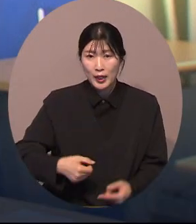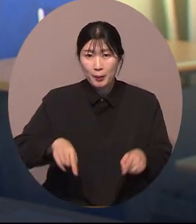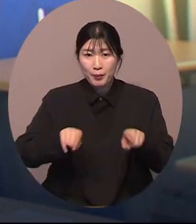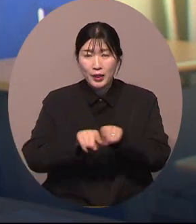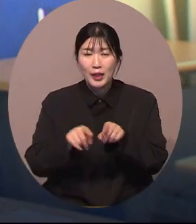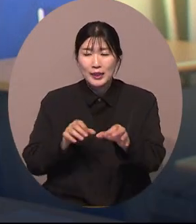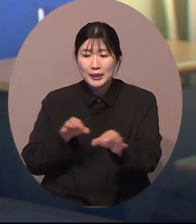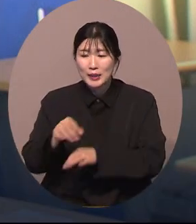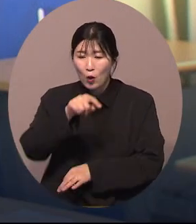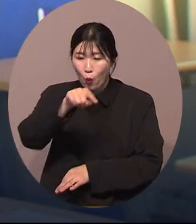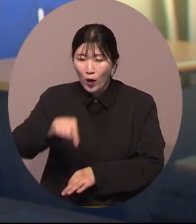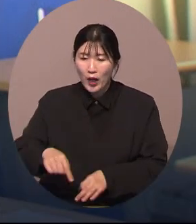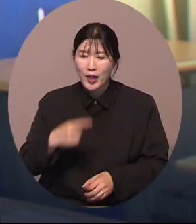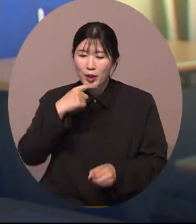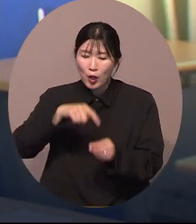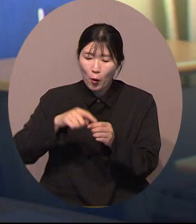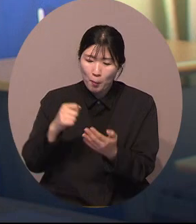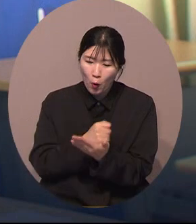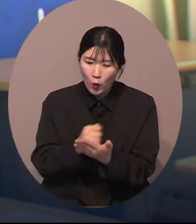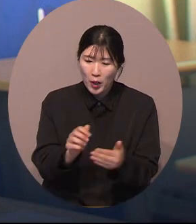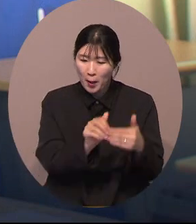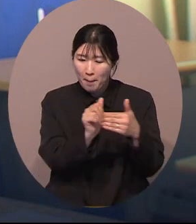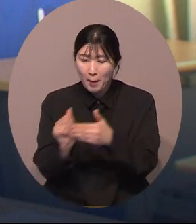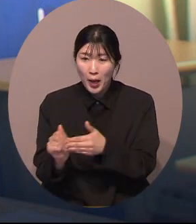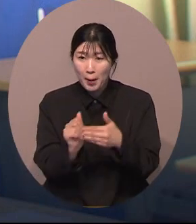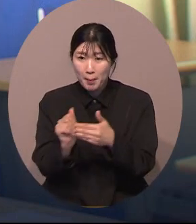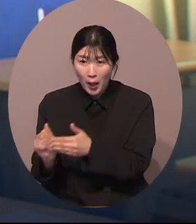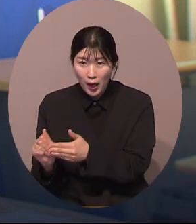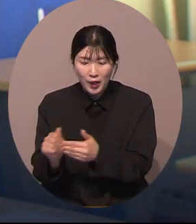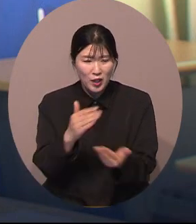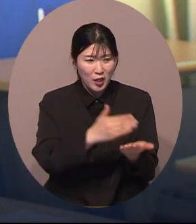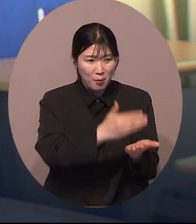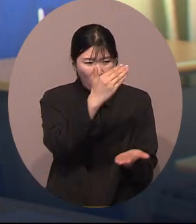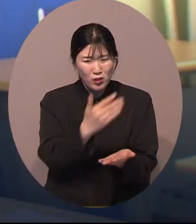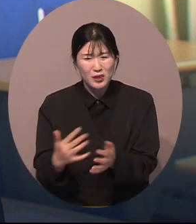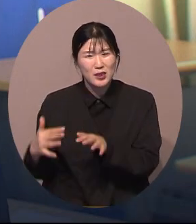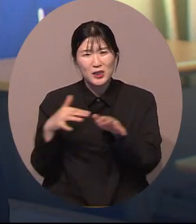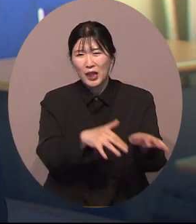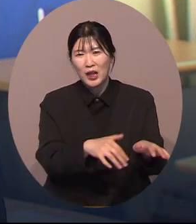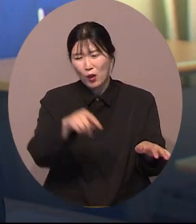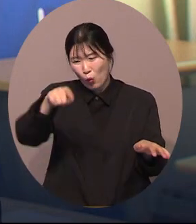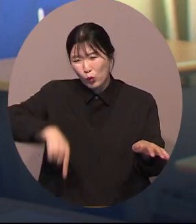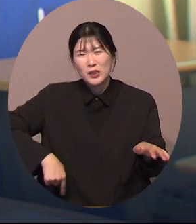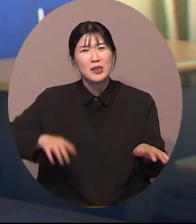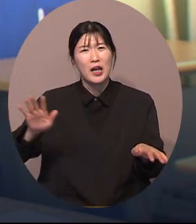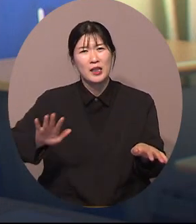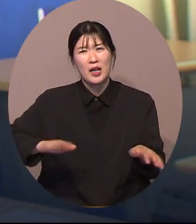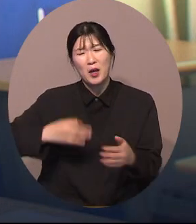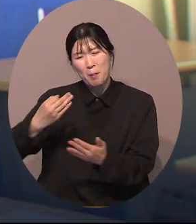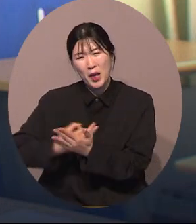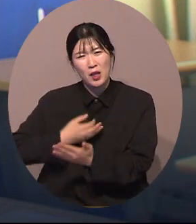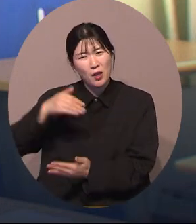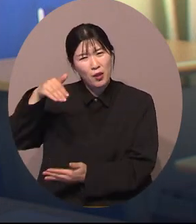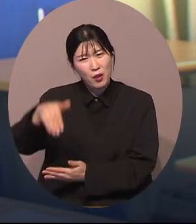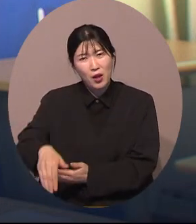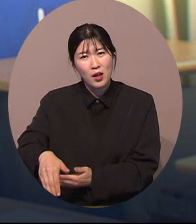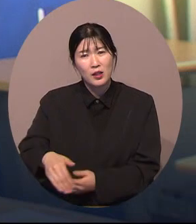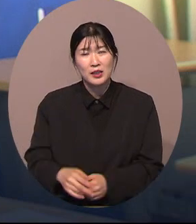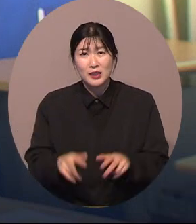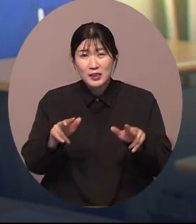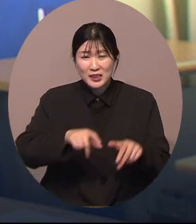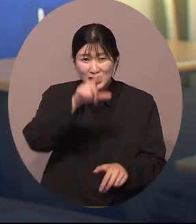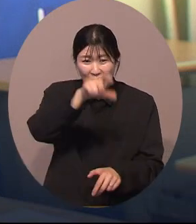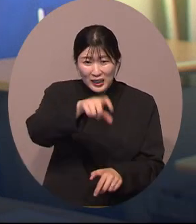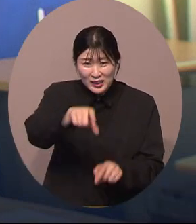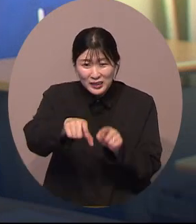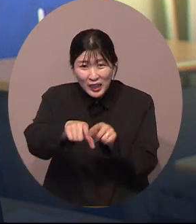체험 삼아 떡볶이 먹으러 나오는 손님이 하나도 없어지면 그 매출이 당연히 줄죠. 정부에서는 카드 매출만